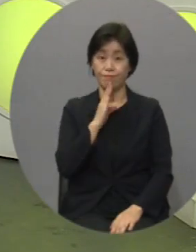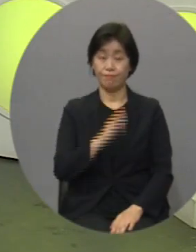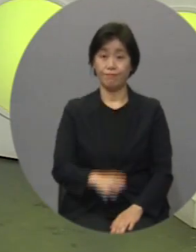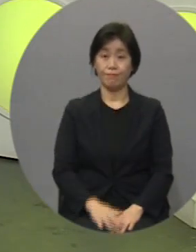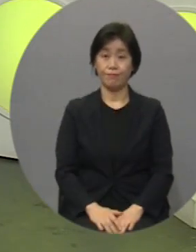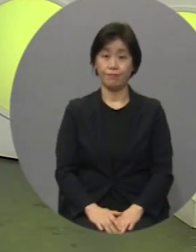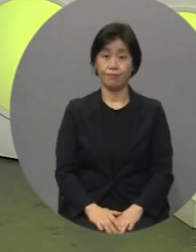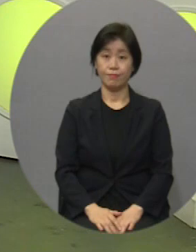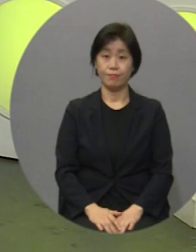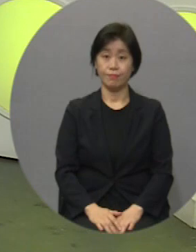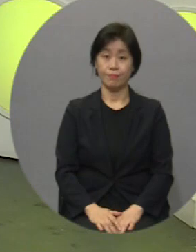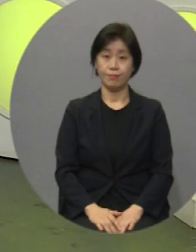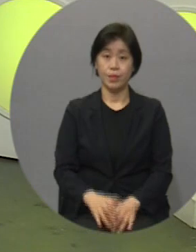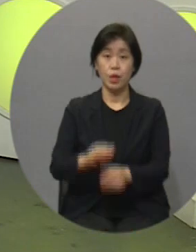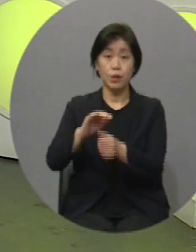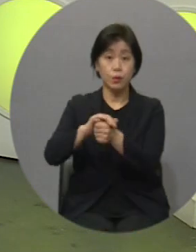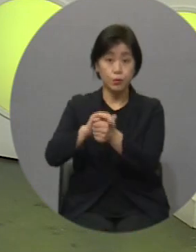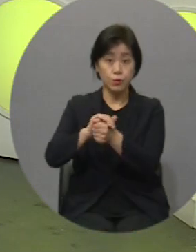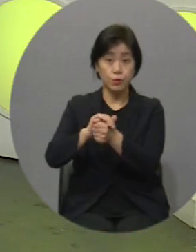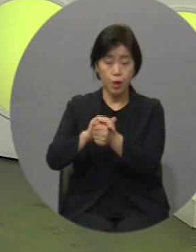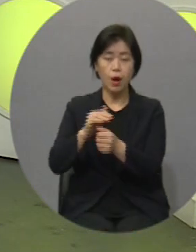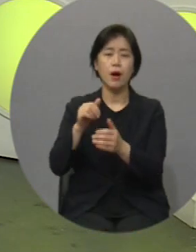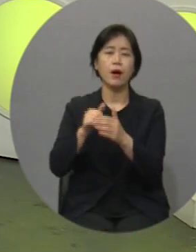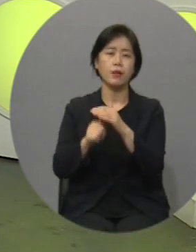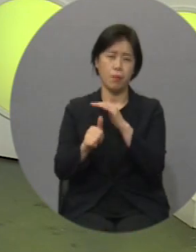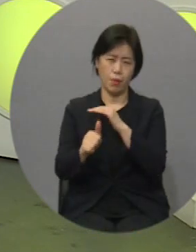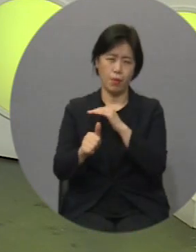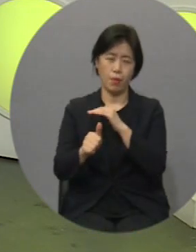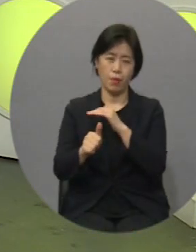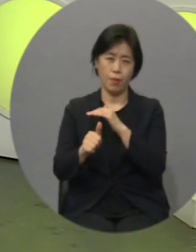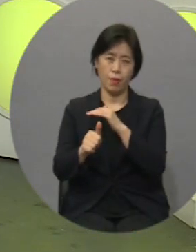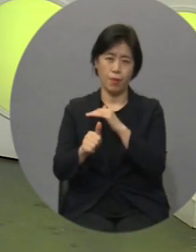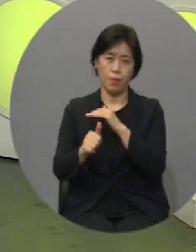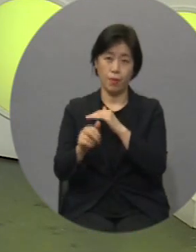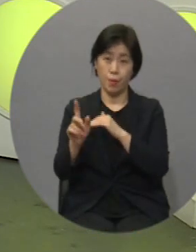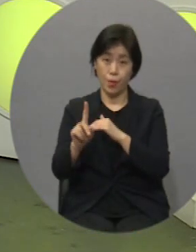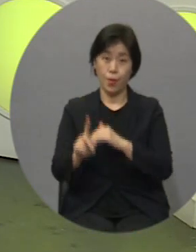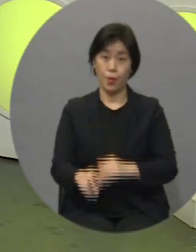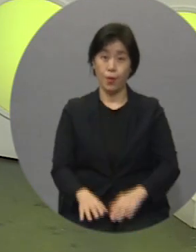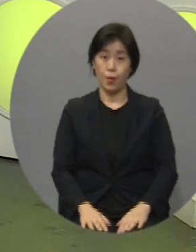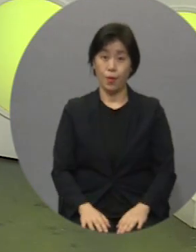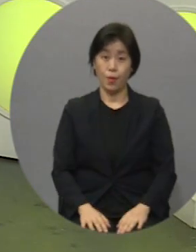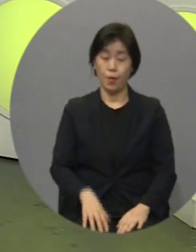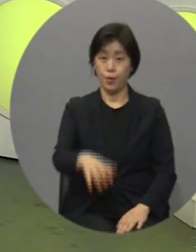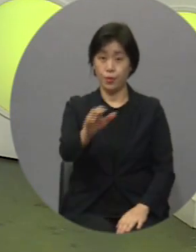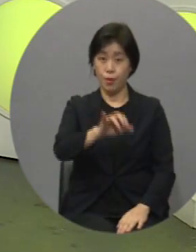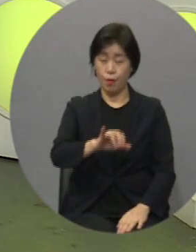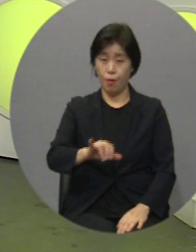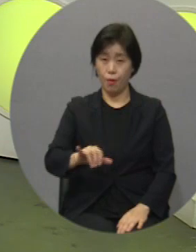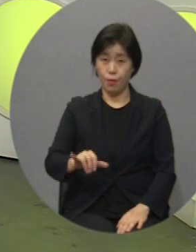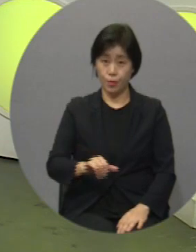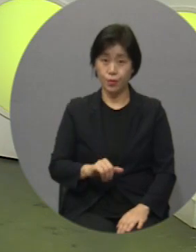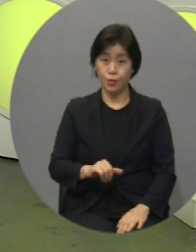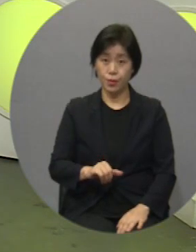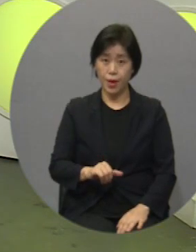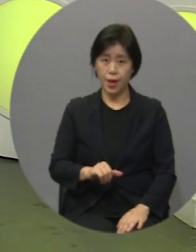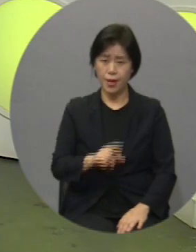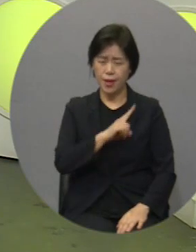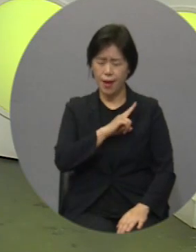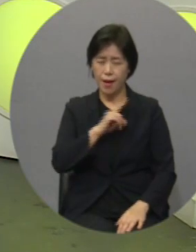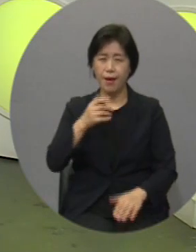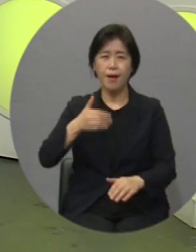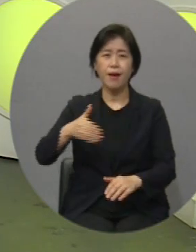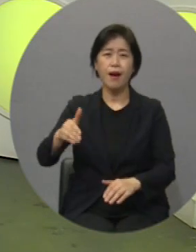네. 왜냐하면 경주를 대표하고 네. 경주하면은 지금. 이 전국에 있는 분들이 가장 가고 싶은